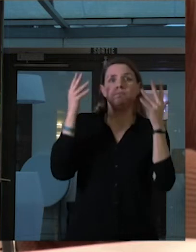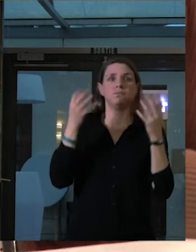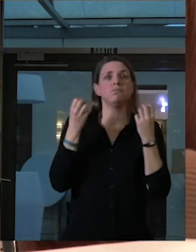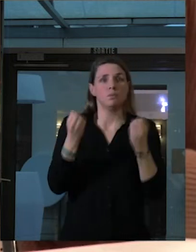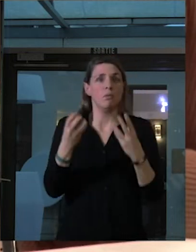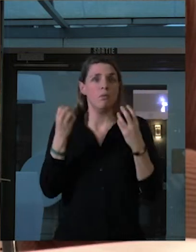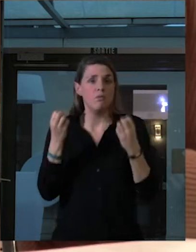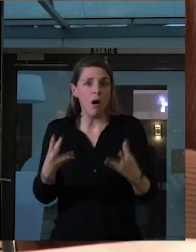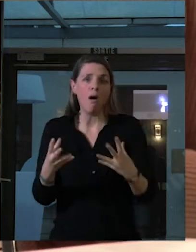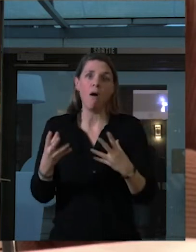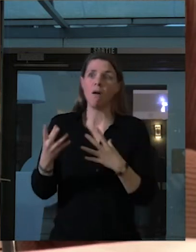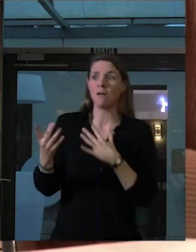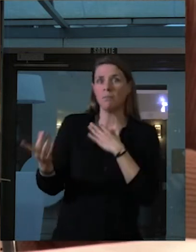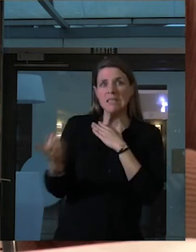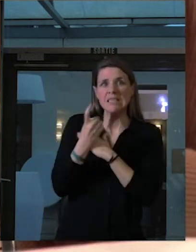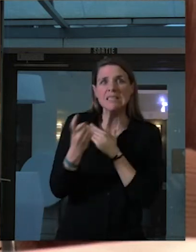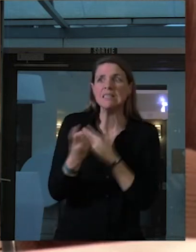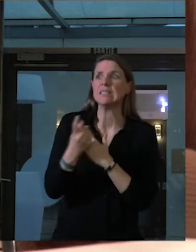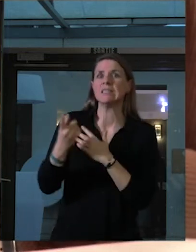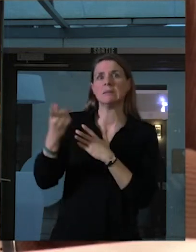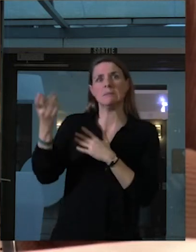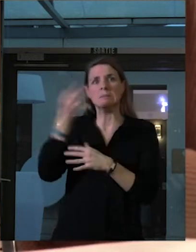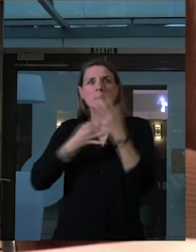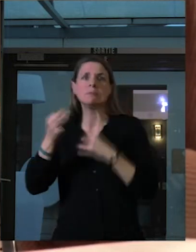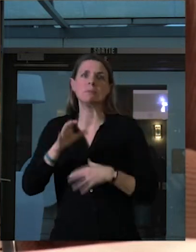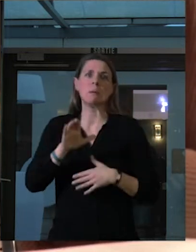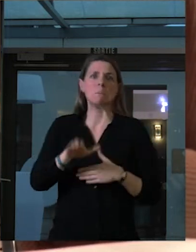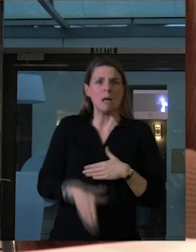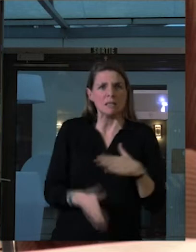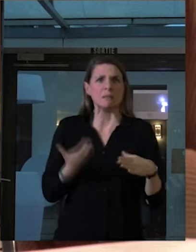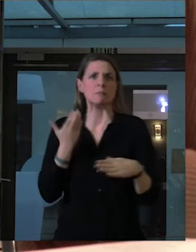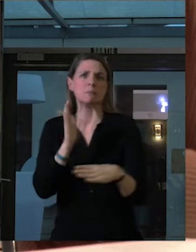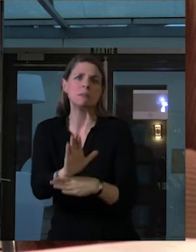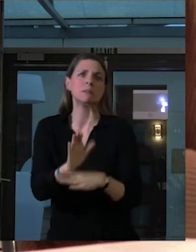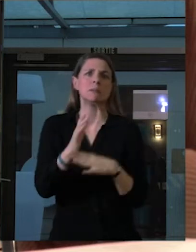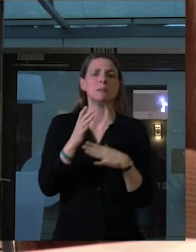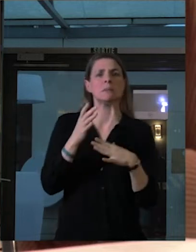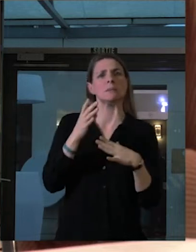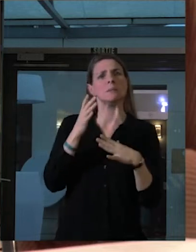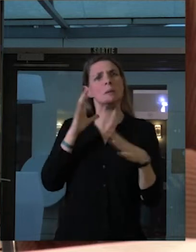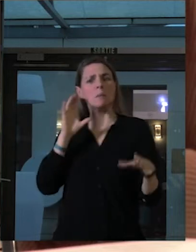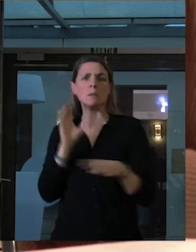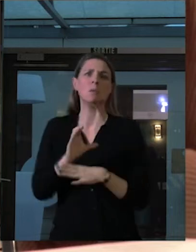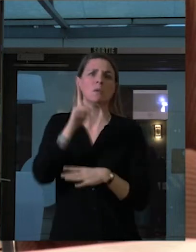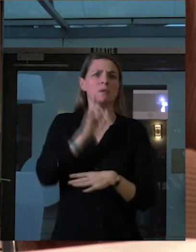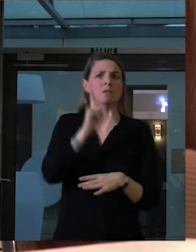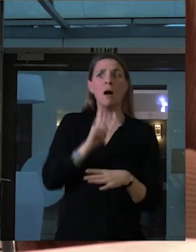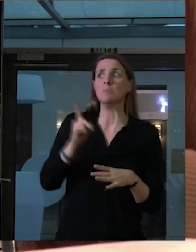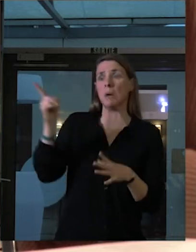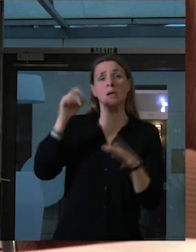souvent, de commentaires machistes, sexistes, à toutes les échelles, que ce soit les supporters, que ce soit parfois